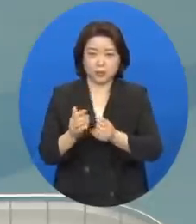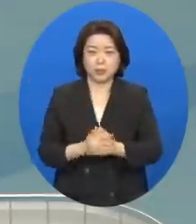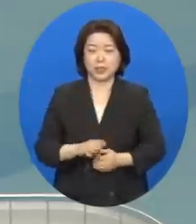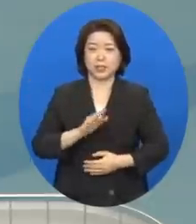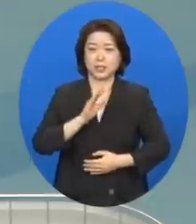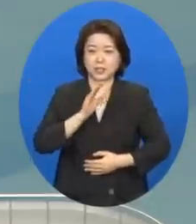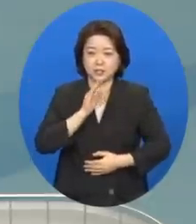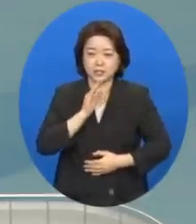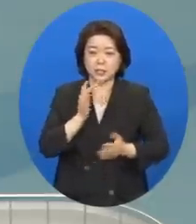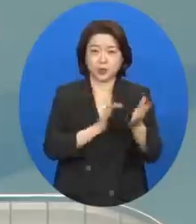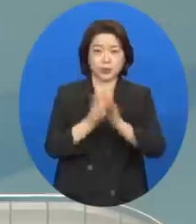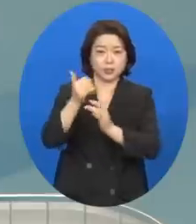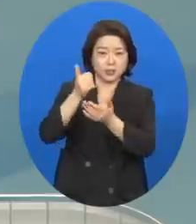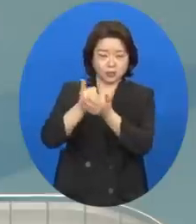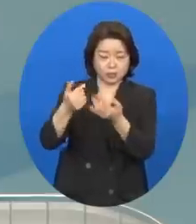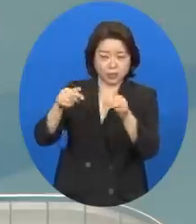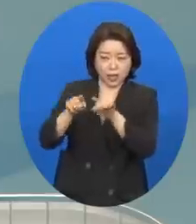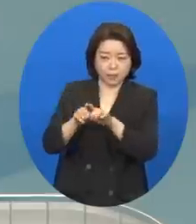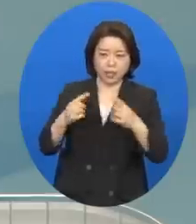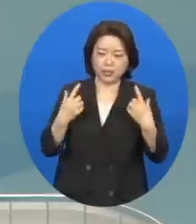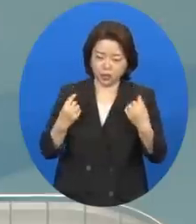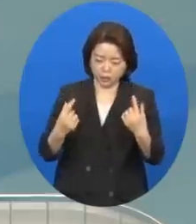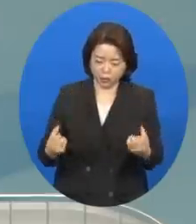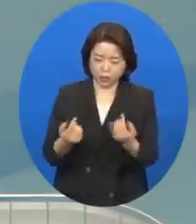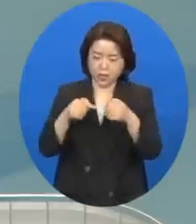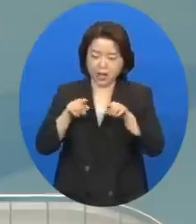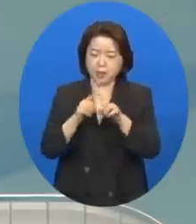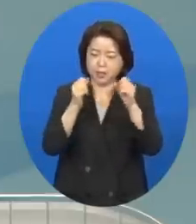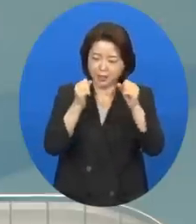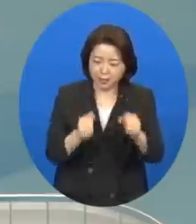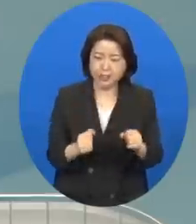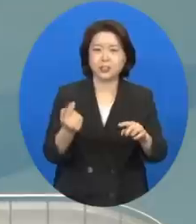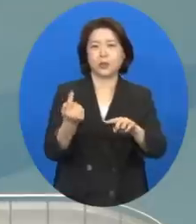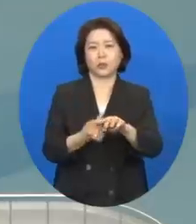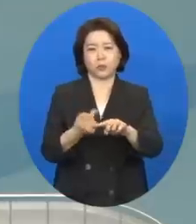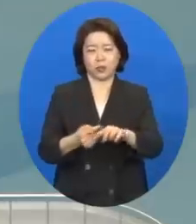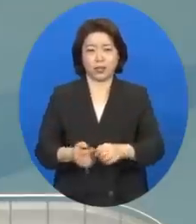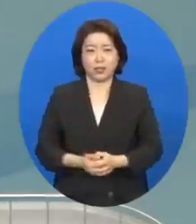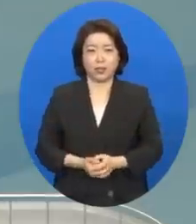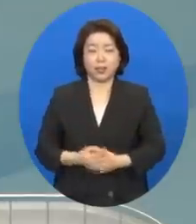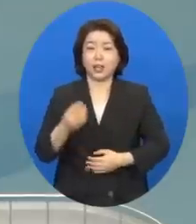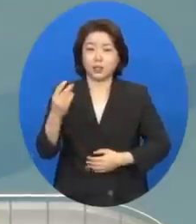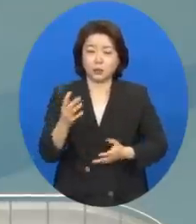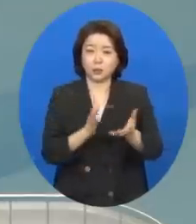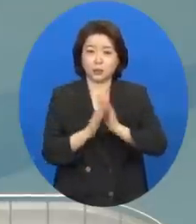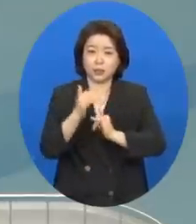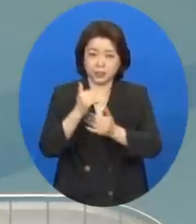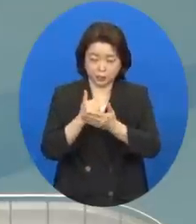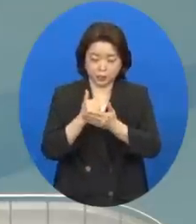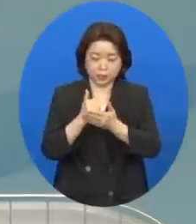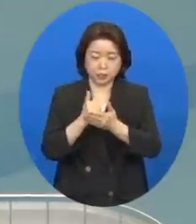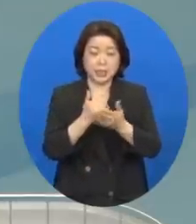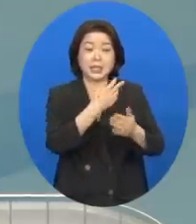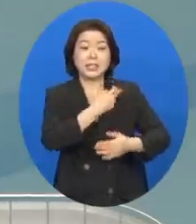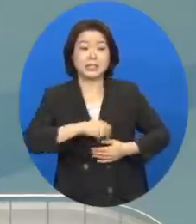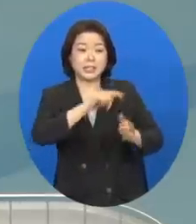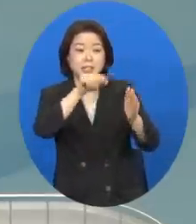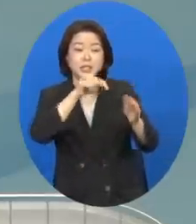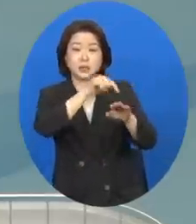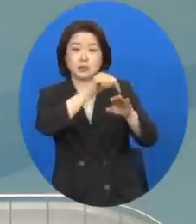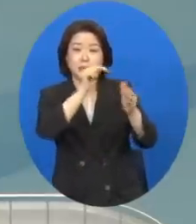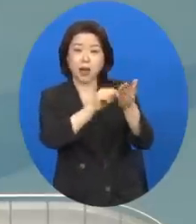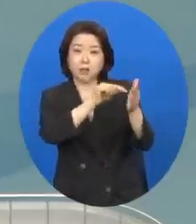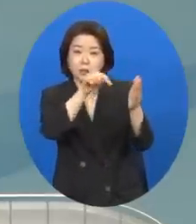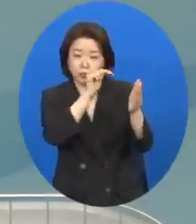실제로 제자들과 여전히 함께 계시는 거예요. 게다가 예수님이 제자들 마음 안에 거하시게